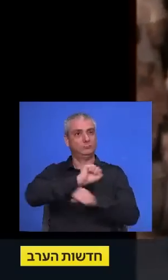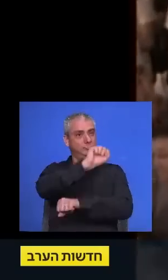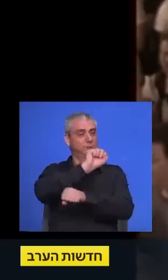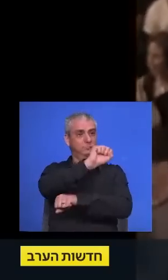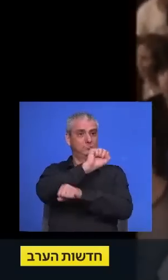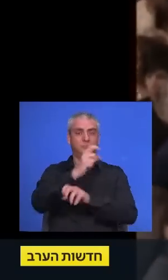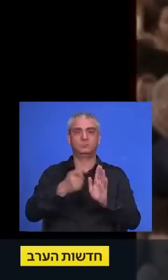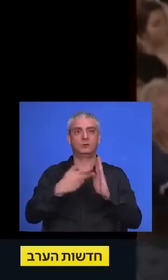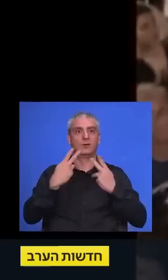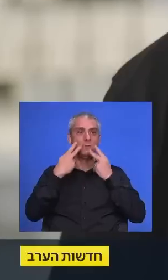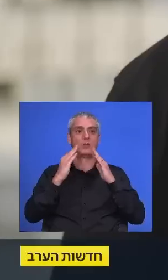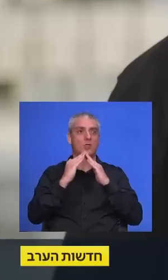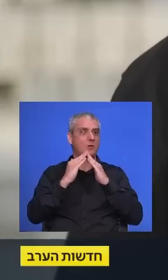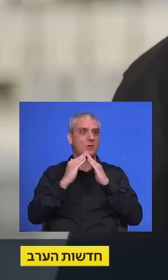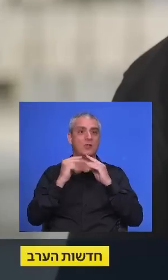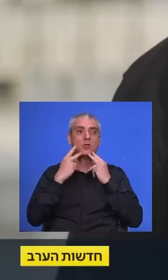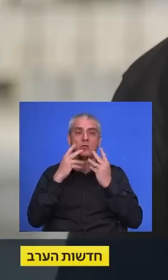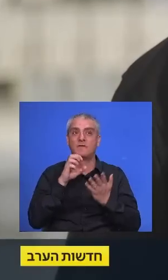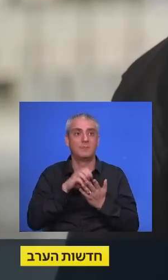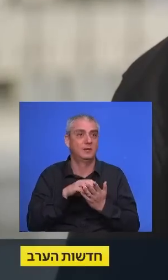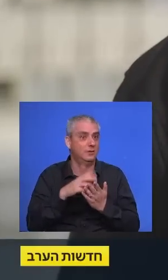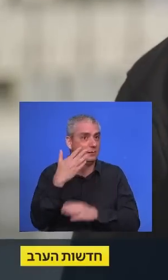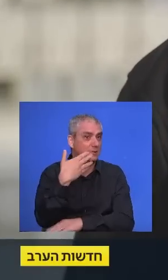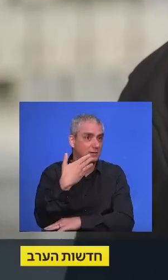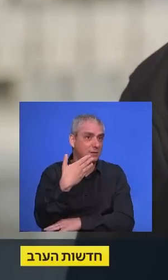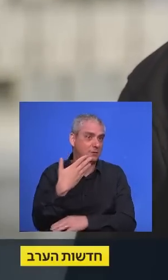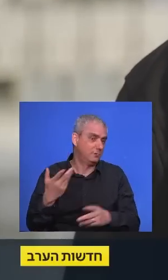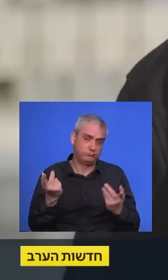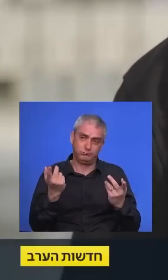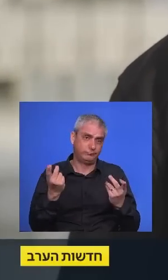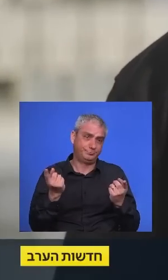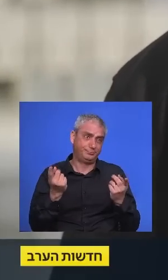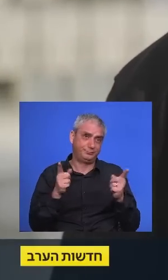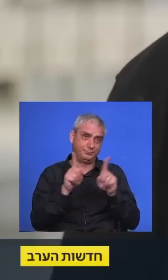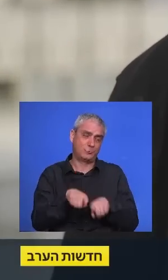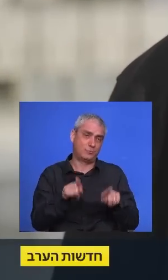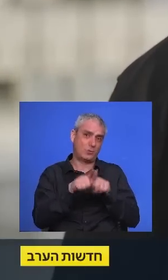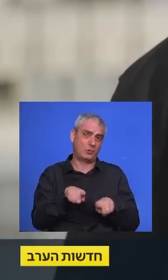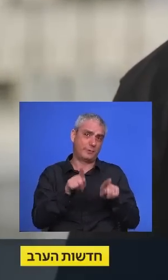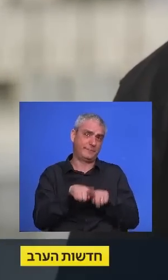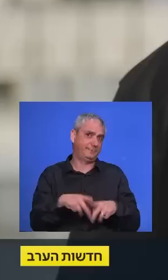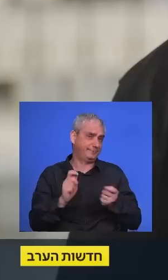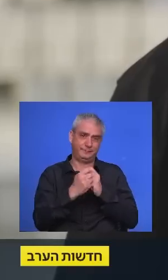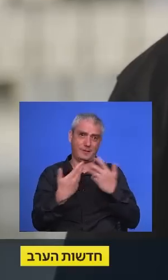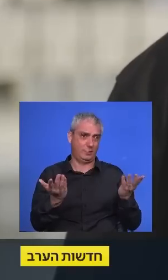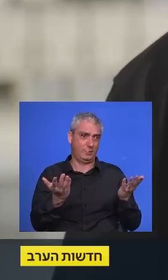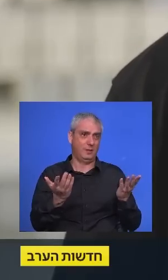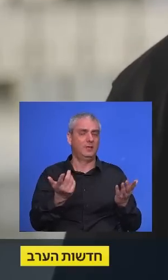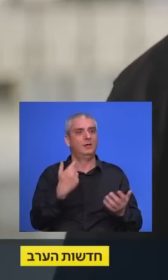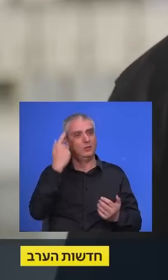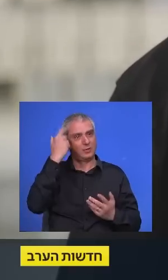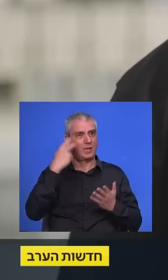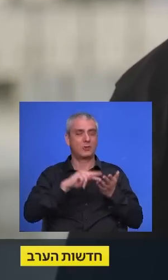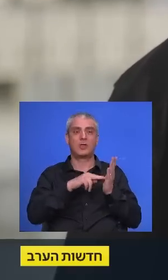לדרוש פתרונות דיור, התגובה המרכזית של המדינה הייתה יחסית עוד מאותו דבר. אנחנו יודעים